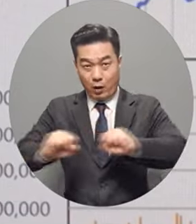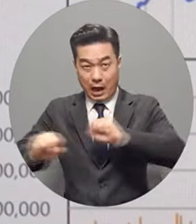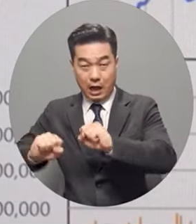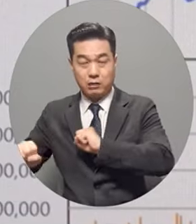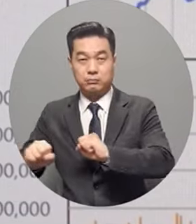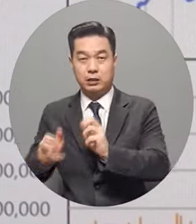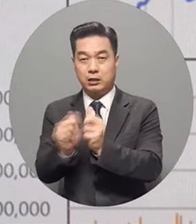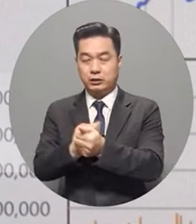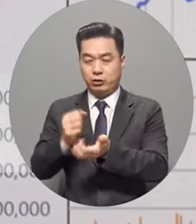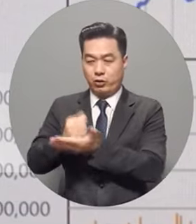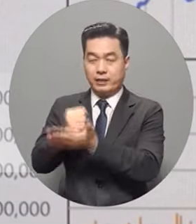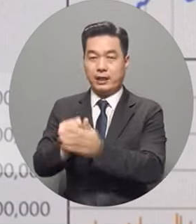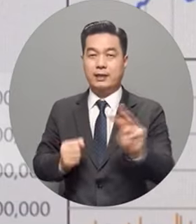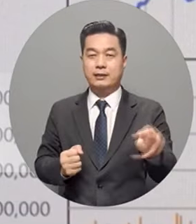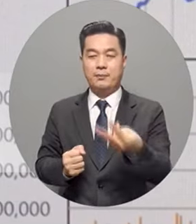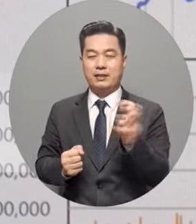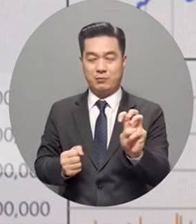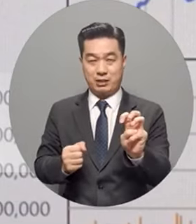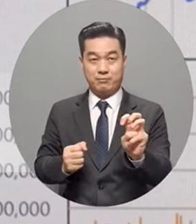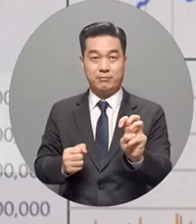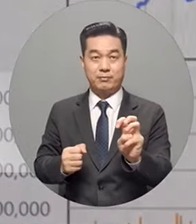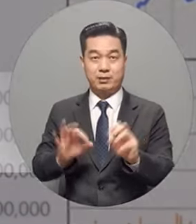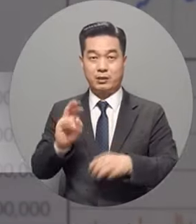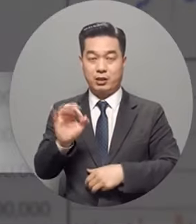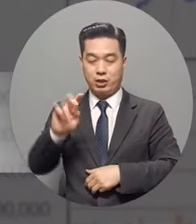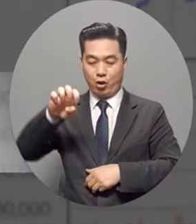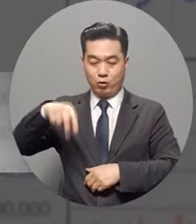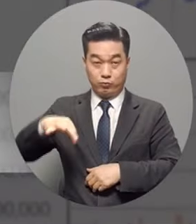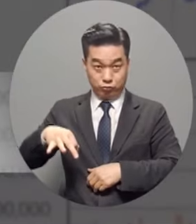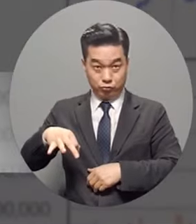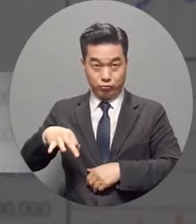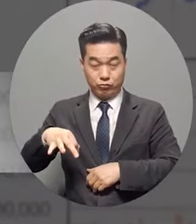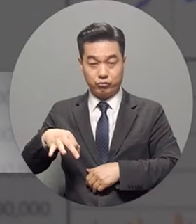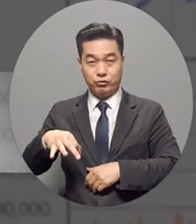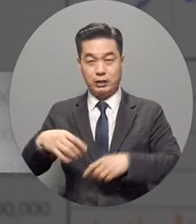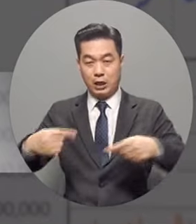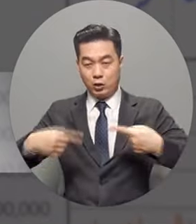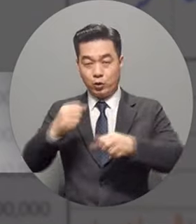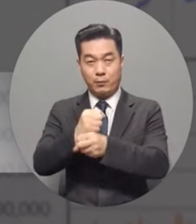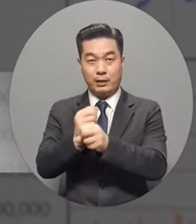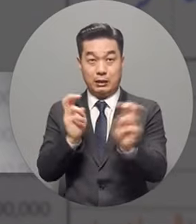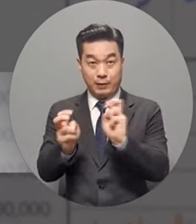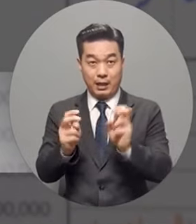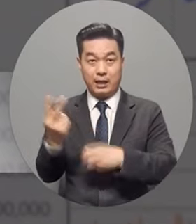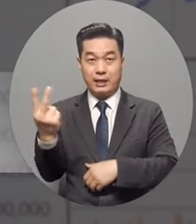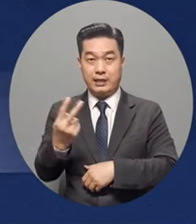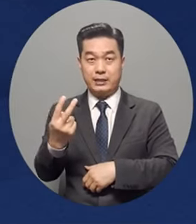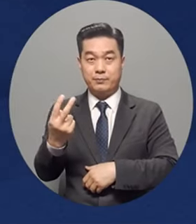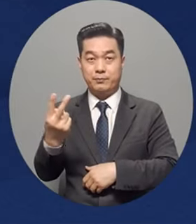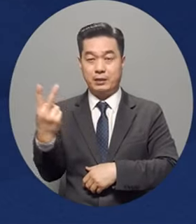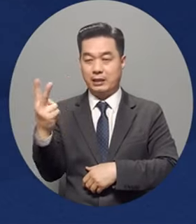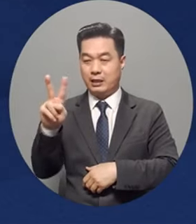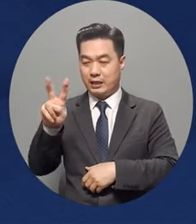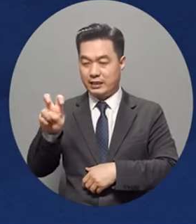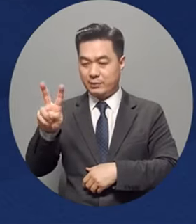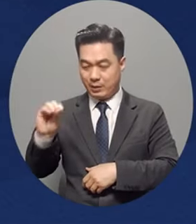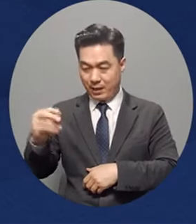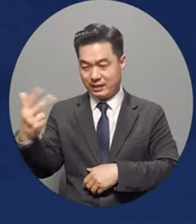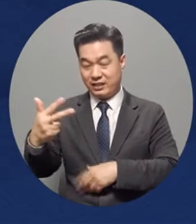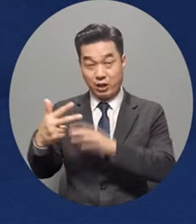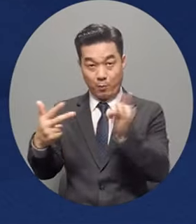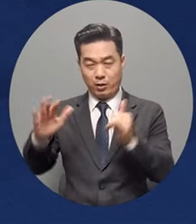증권계좌 330개를 동원해 영풍재지 주식을 22만 7천 번 거래하며 주가를 띄웠습니다. 재작년